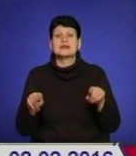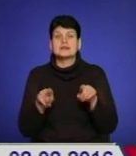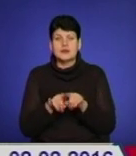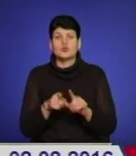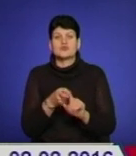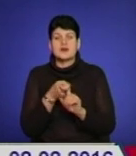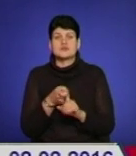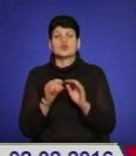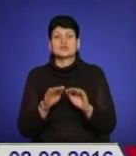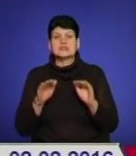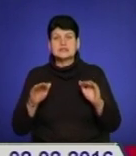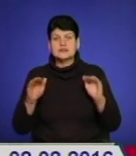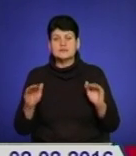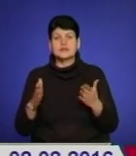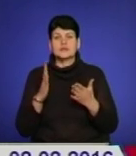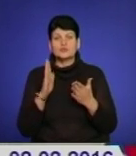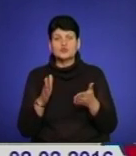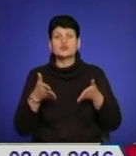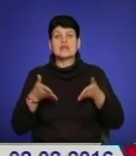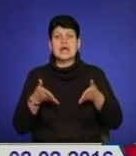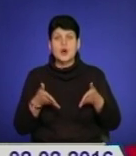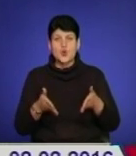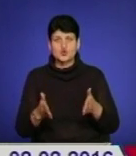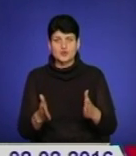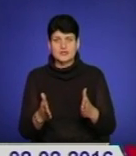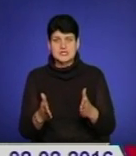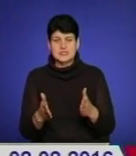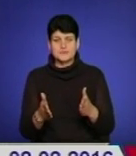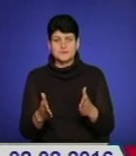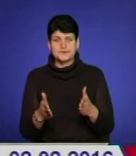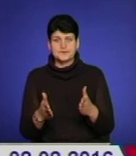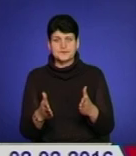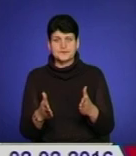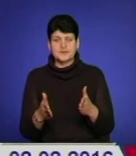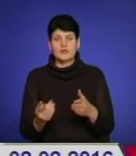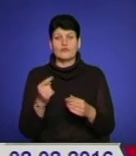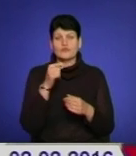стосується дітей, які, скажімо, будуть народжуватися також